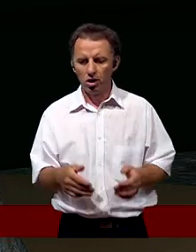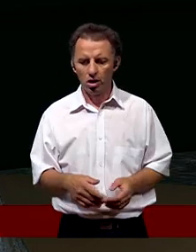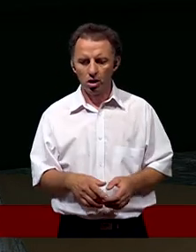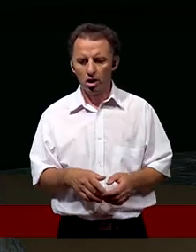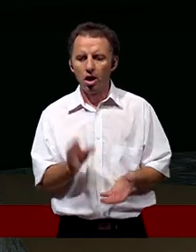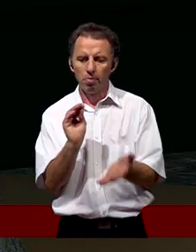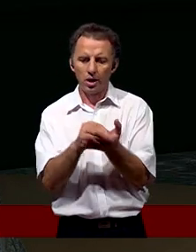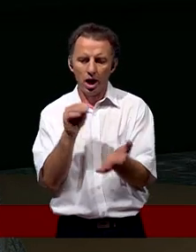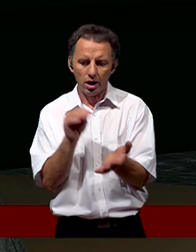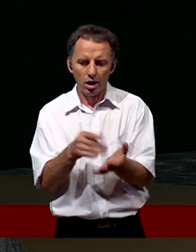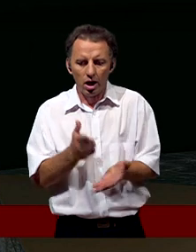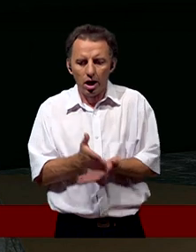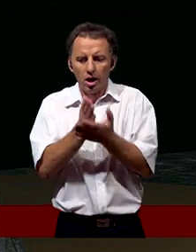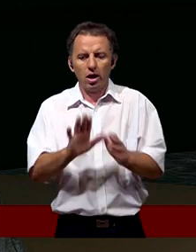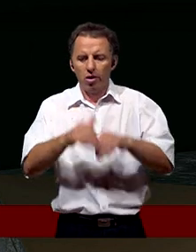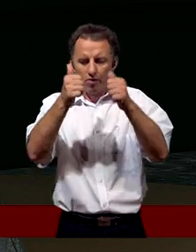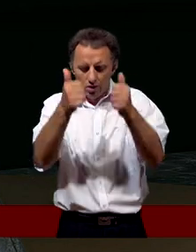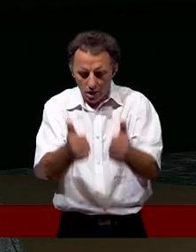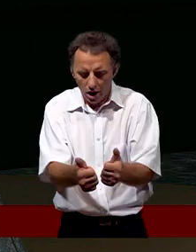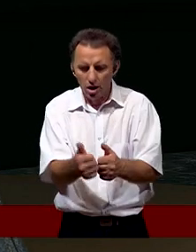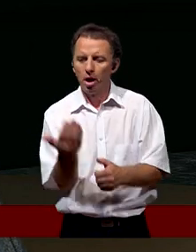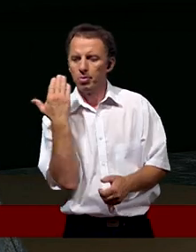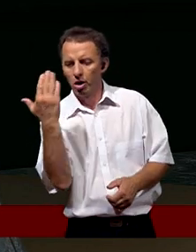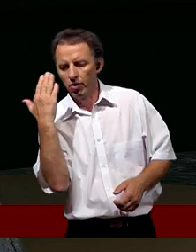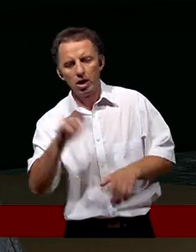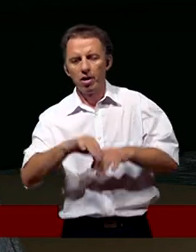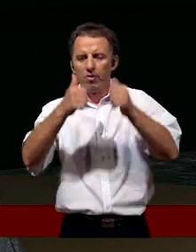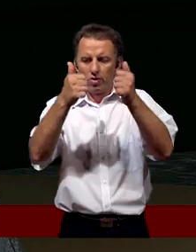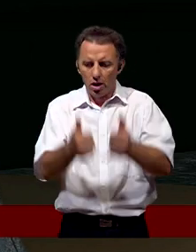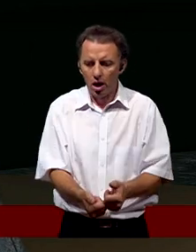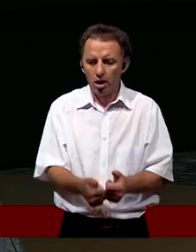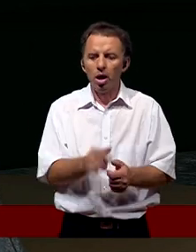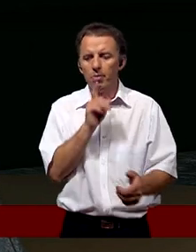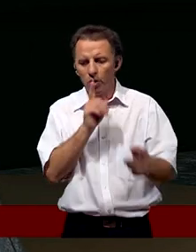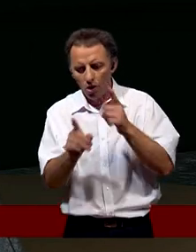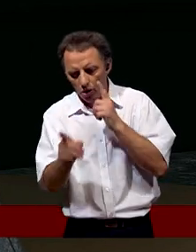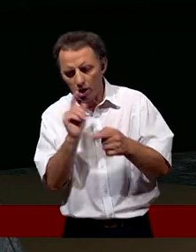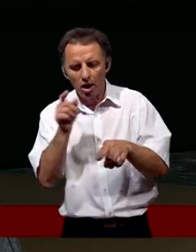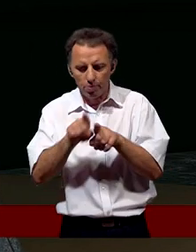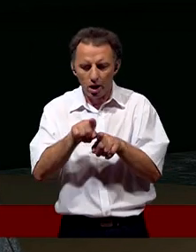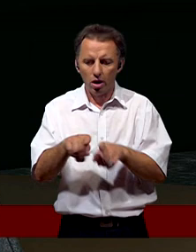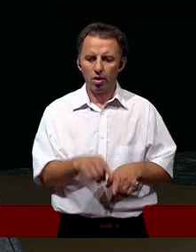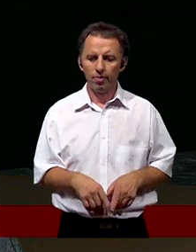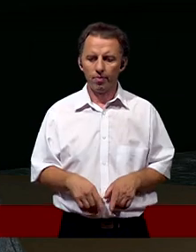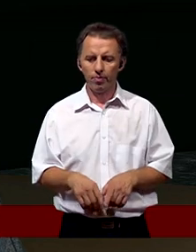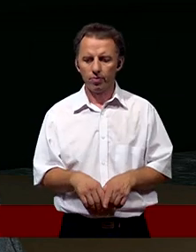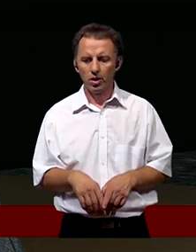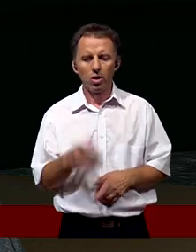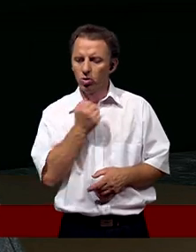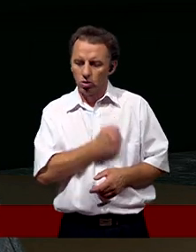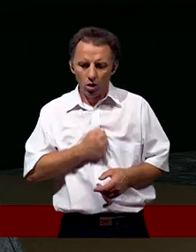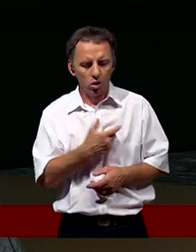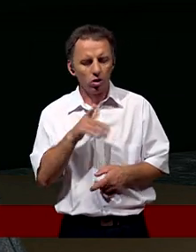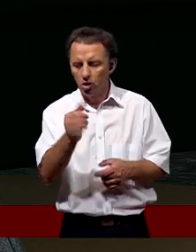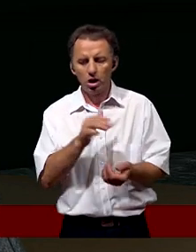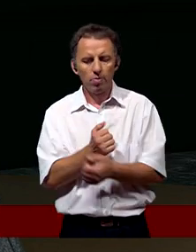nienawiści. Tutaj jest praktyczna rada. Jeżeli nie jesteś w stanie się z nim przywitać, jeżeli nie jesteś w stanie z nim porozmawiać jak z bratem, sorry, to